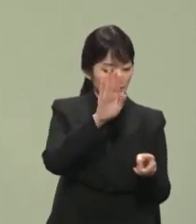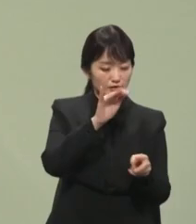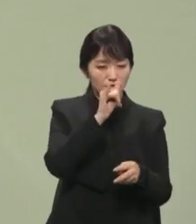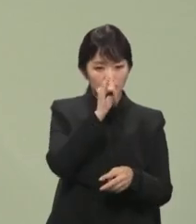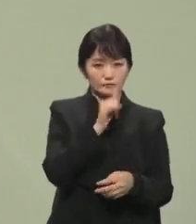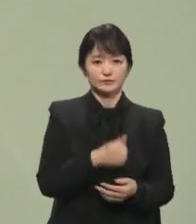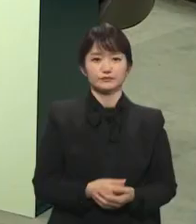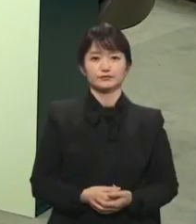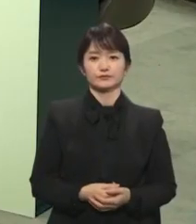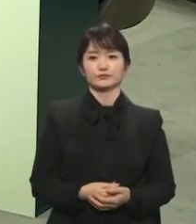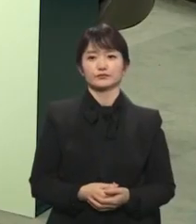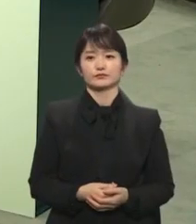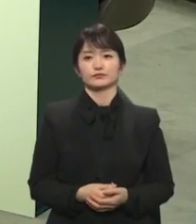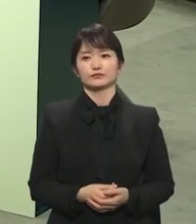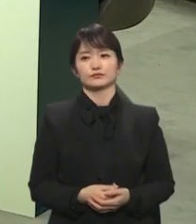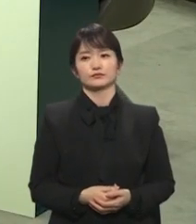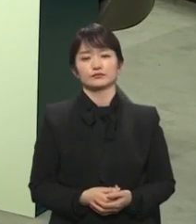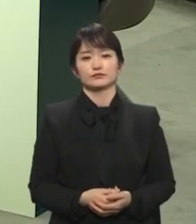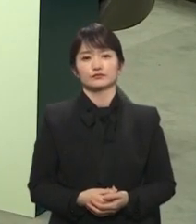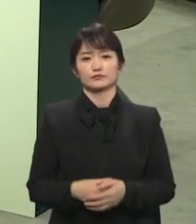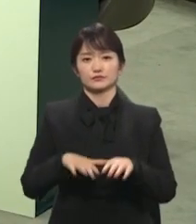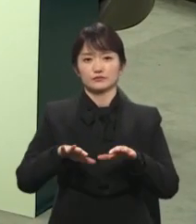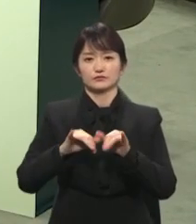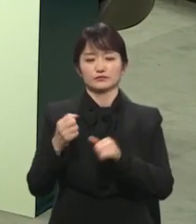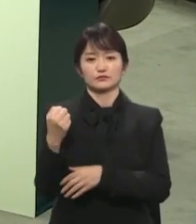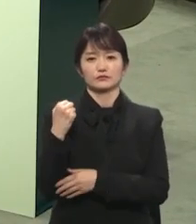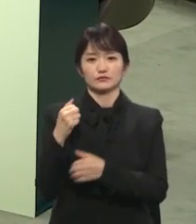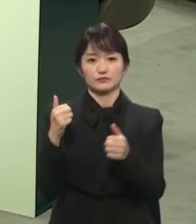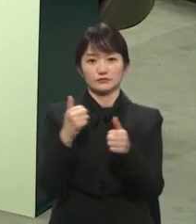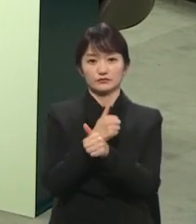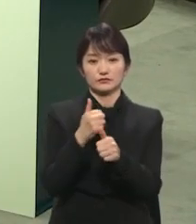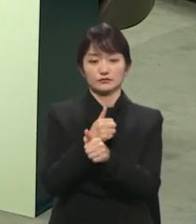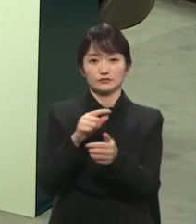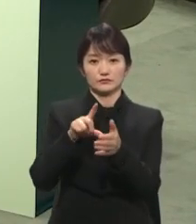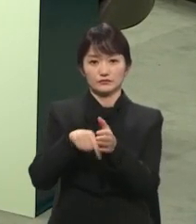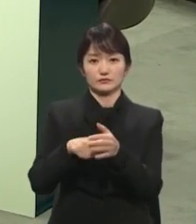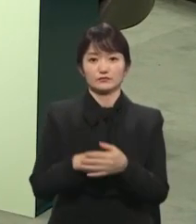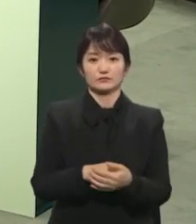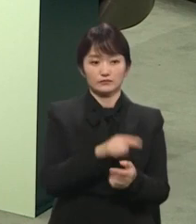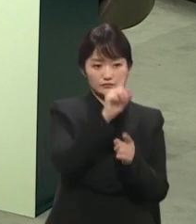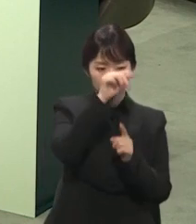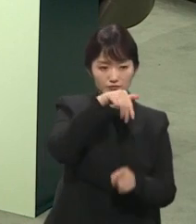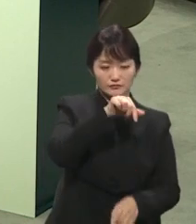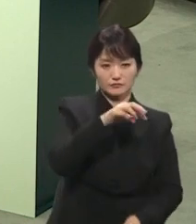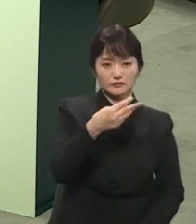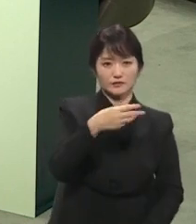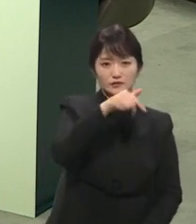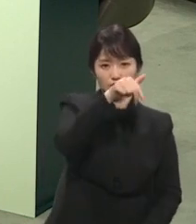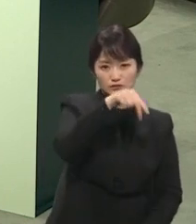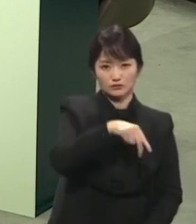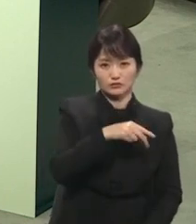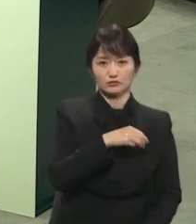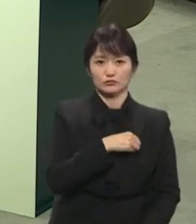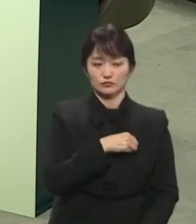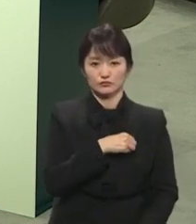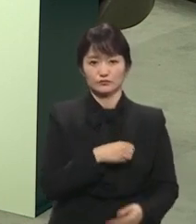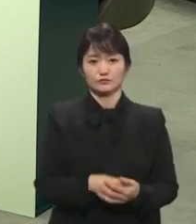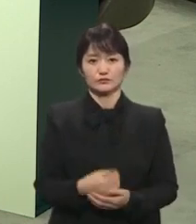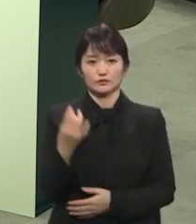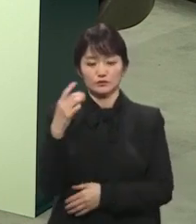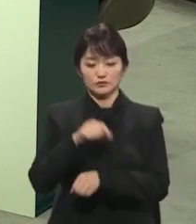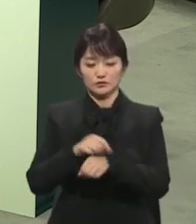자 제가 짧게 하나만 좀여 줄게요 오늘 또 국민의 인사 중에 이철교 의원 핵심 친을 꼽히는데 원래 사무총장